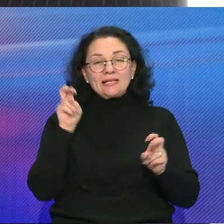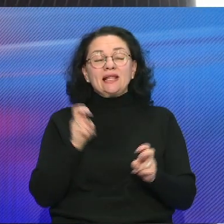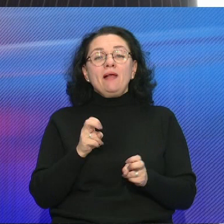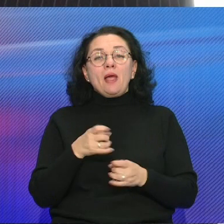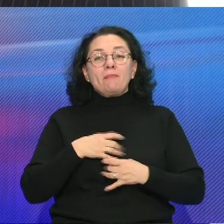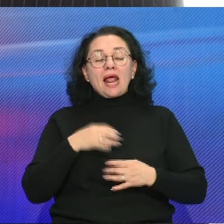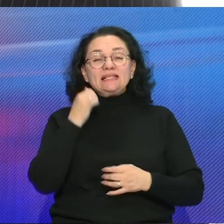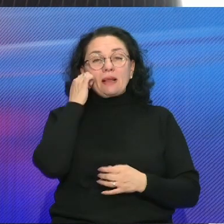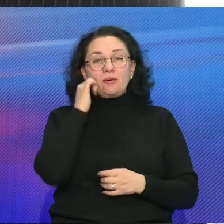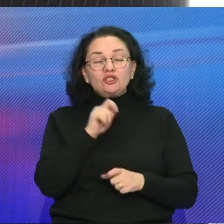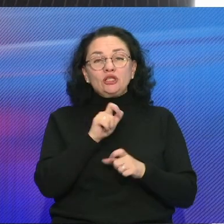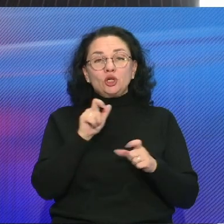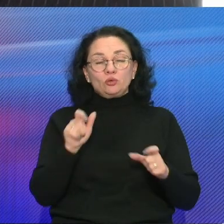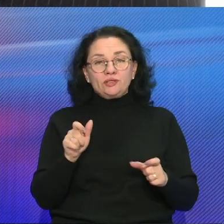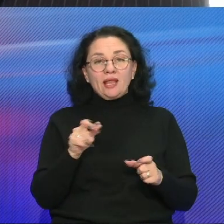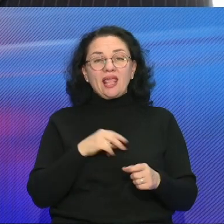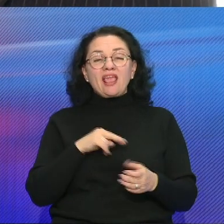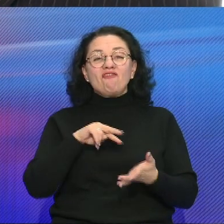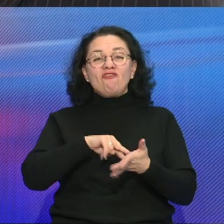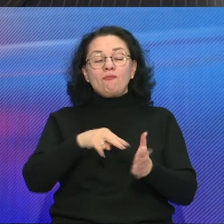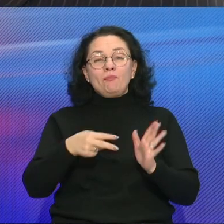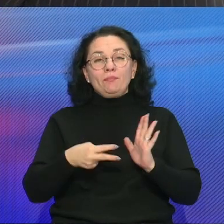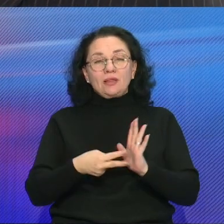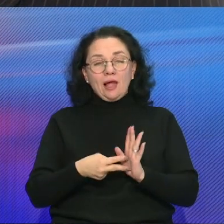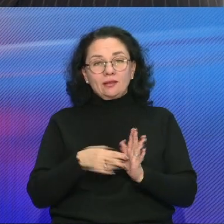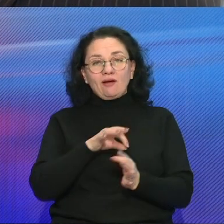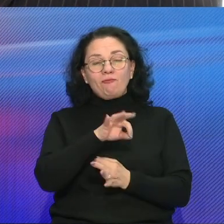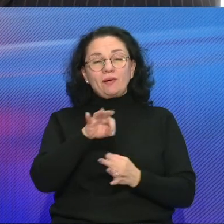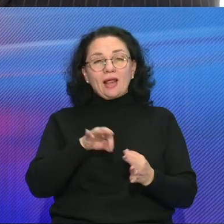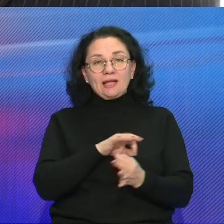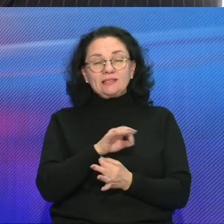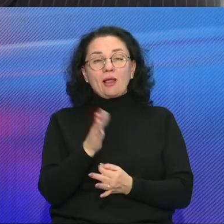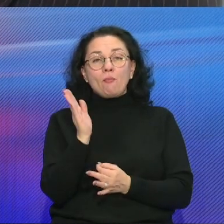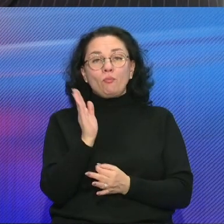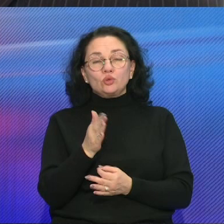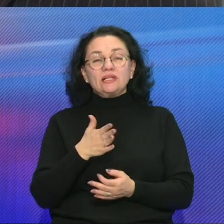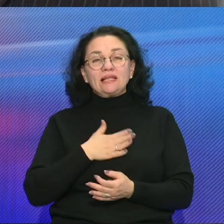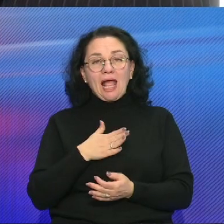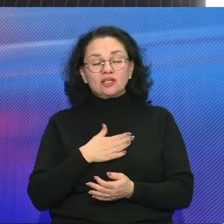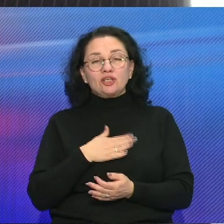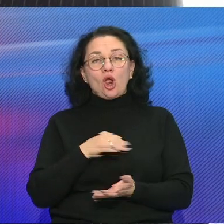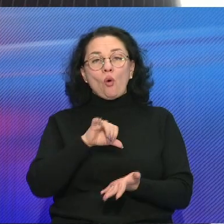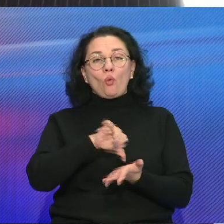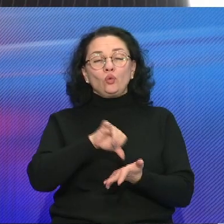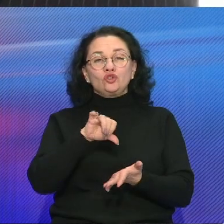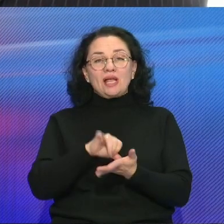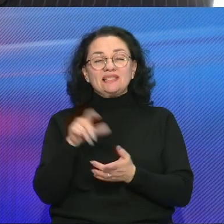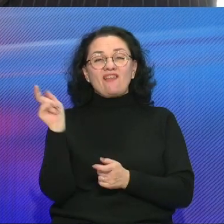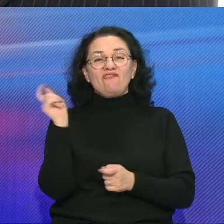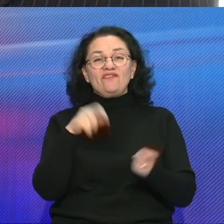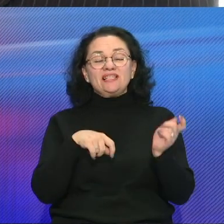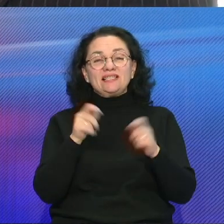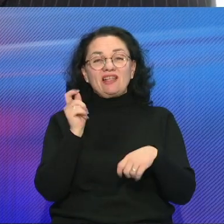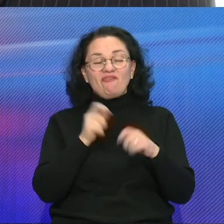контексте или в рамках этой декады будет наше участие в фестивале творчества